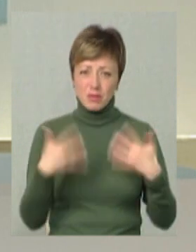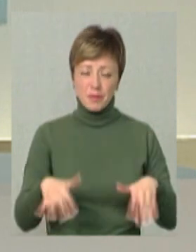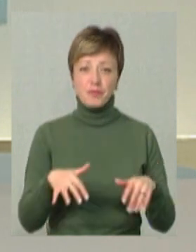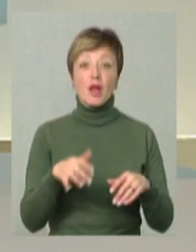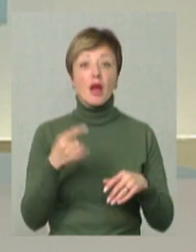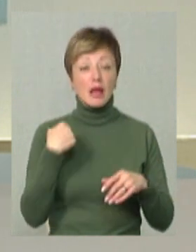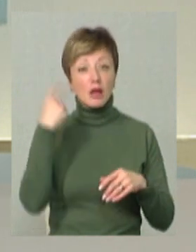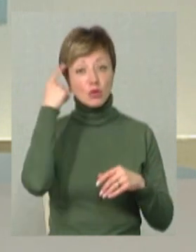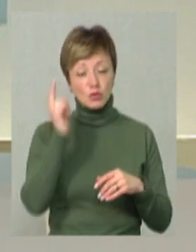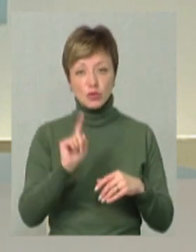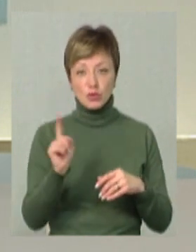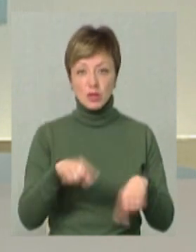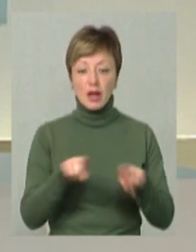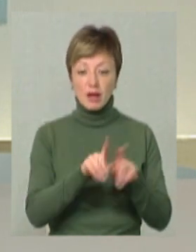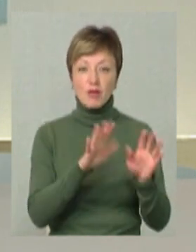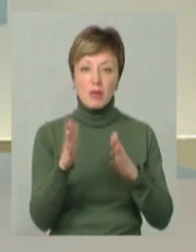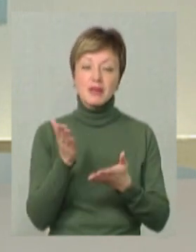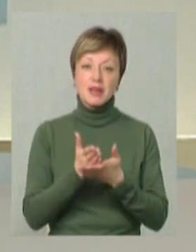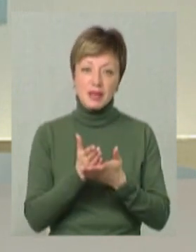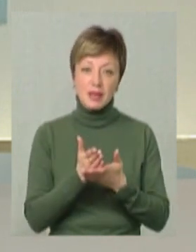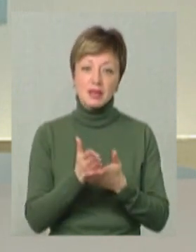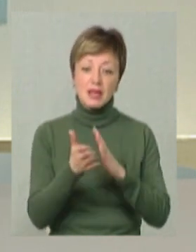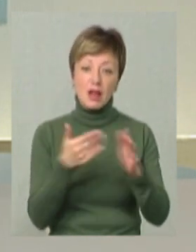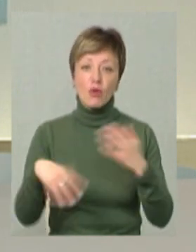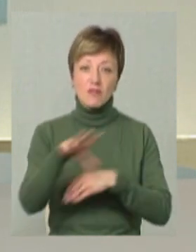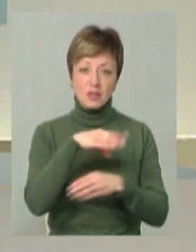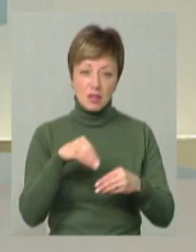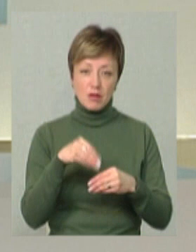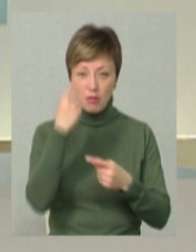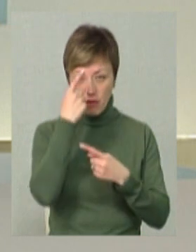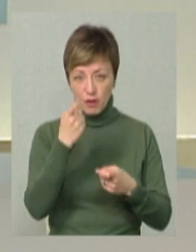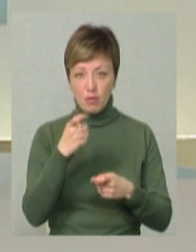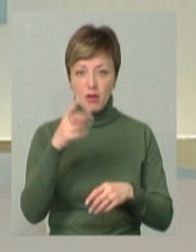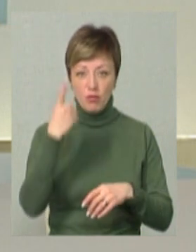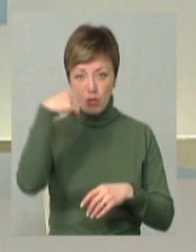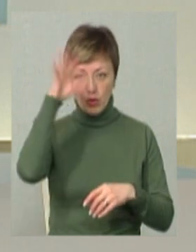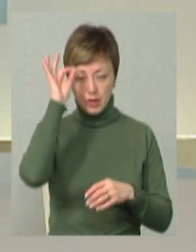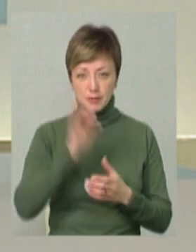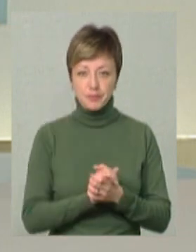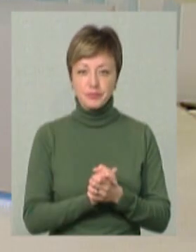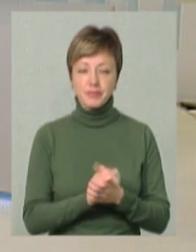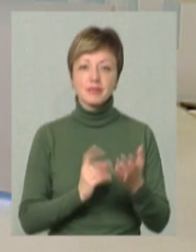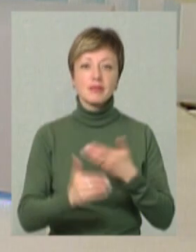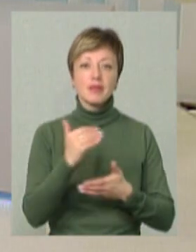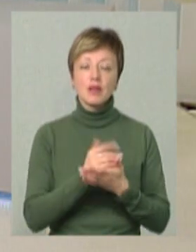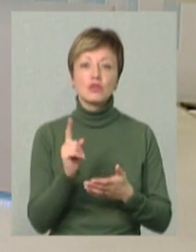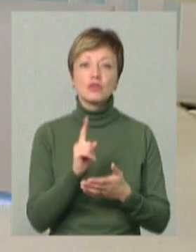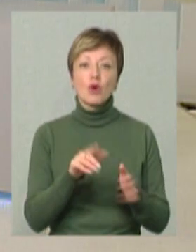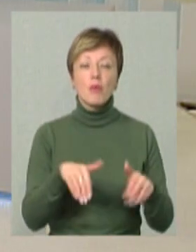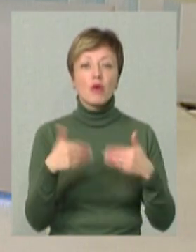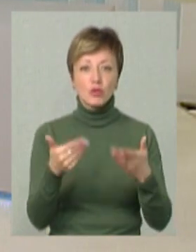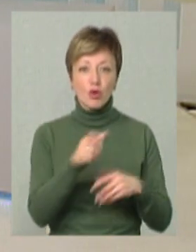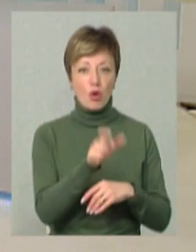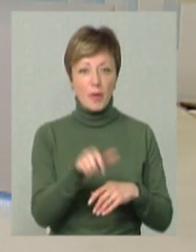я думаю, що такі випадки є, і закликаю всіх про них повідомляти. І наостанок, що